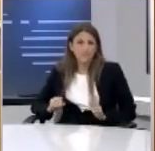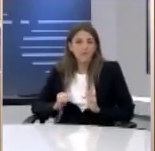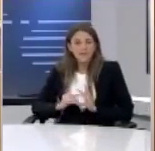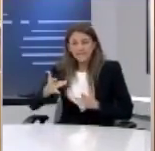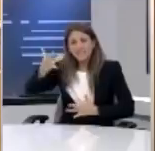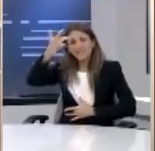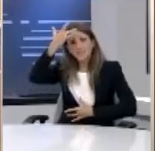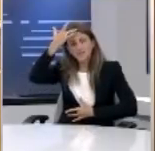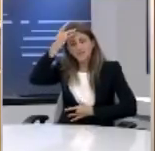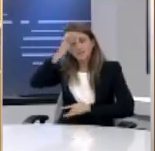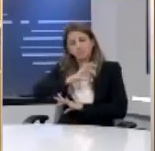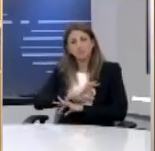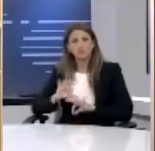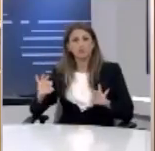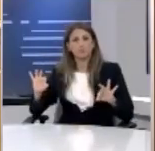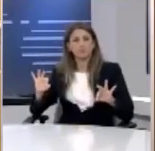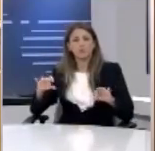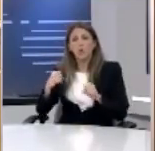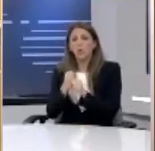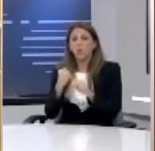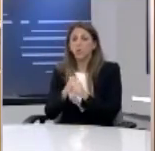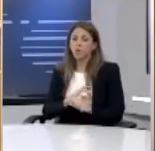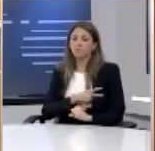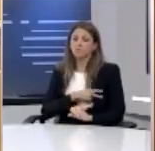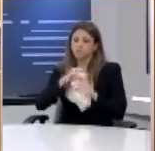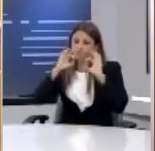κάναμε ό,τι καλύτερο ήταν δυνατόν.